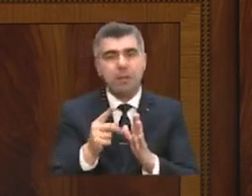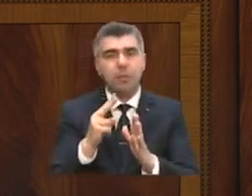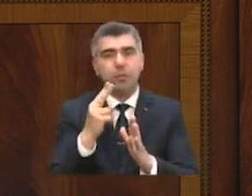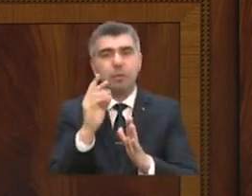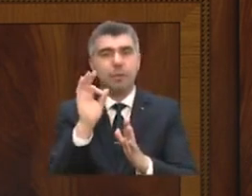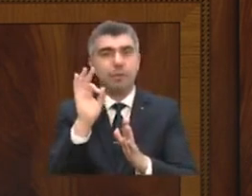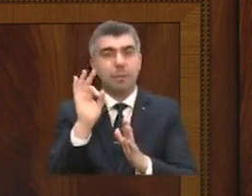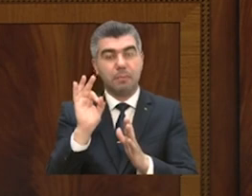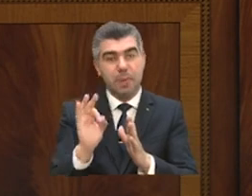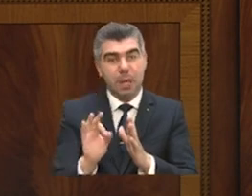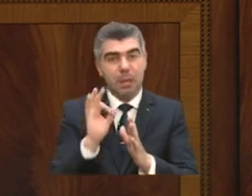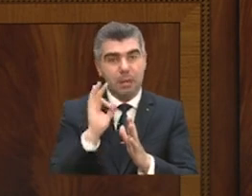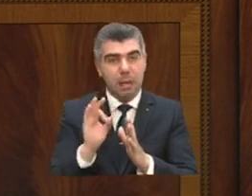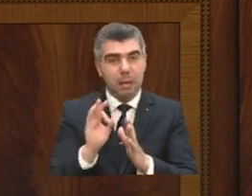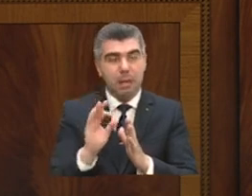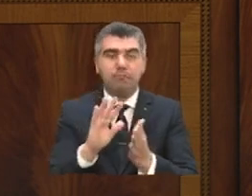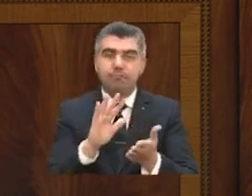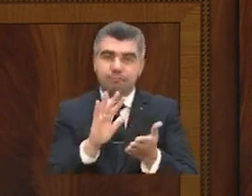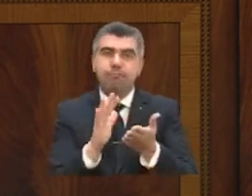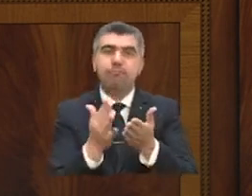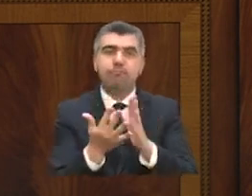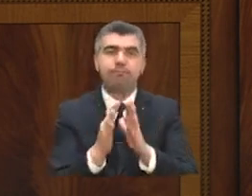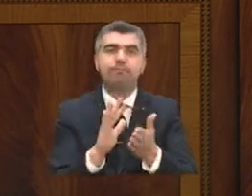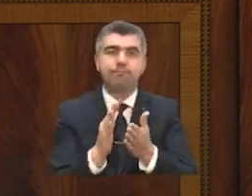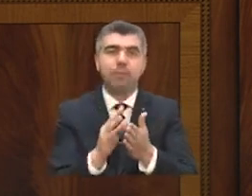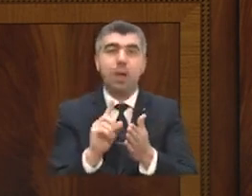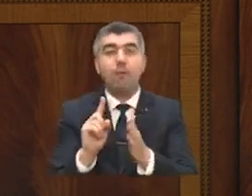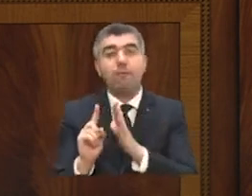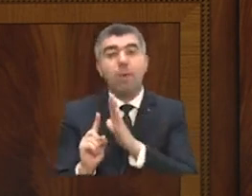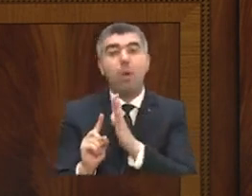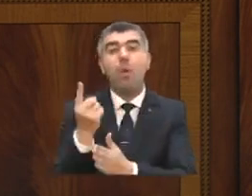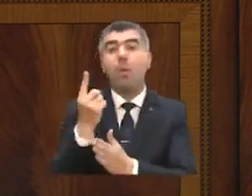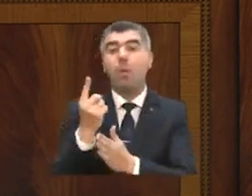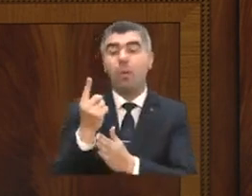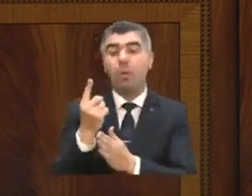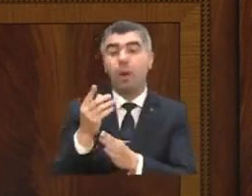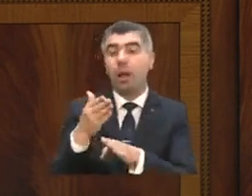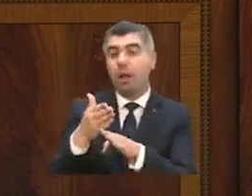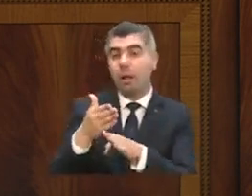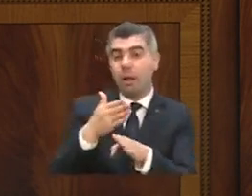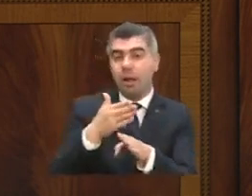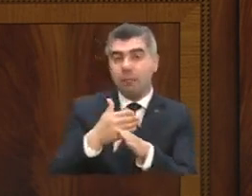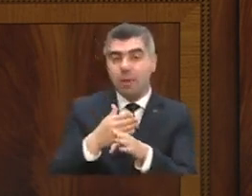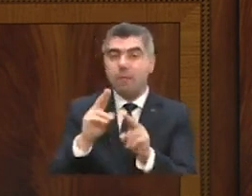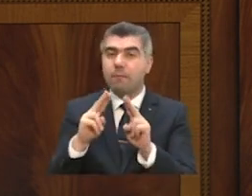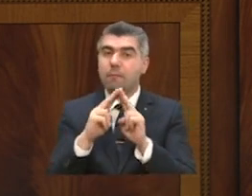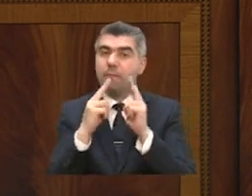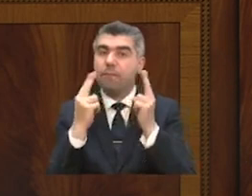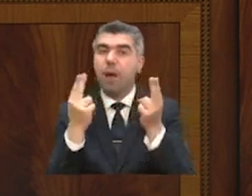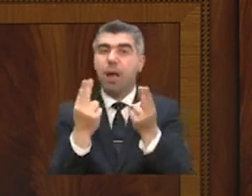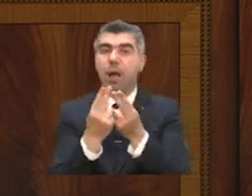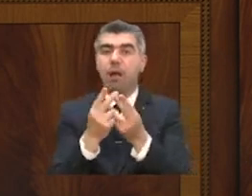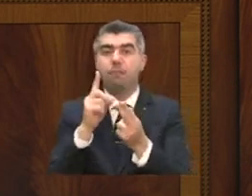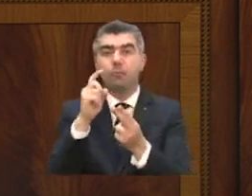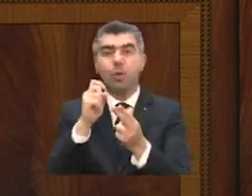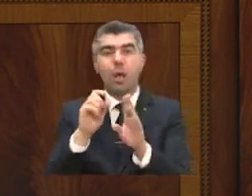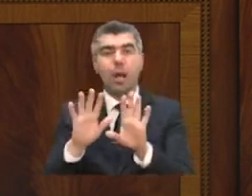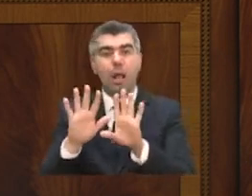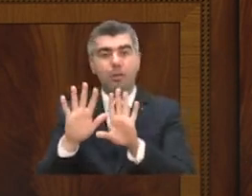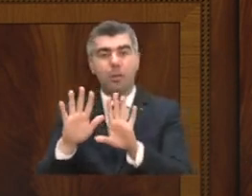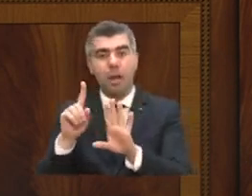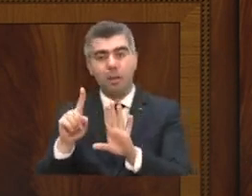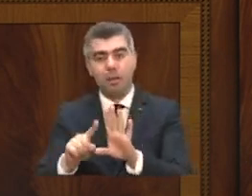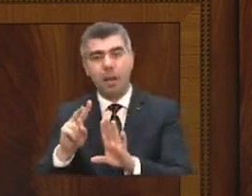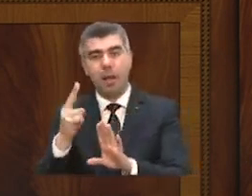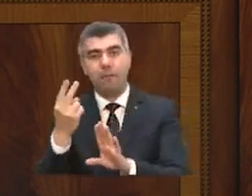3.2%، وهي فرضيات كانت تتماشى مع التوقعات العالمية لشهر أكتوبر